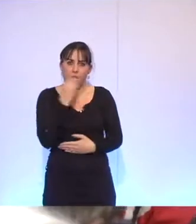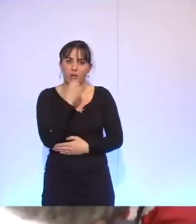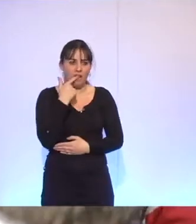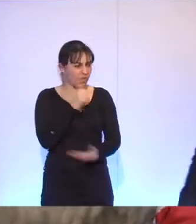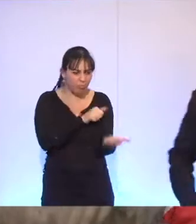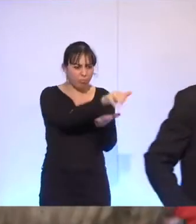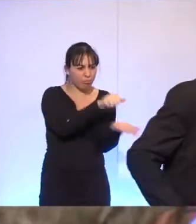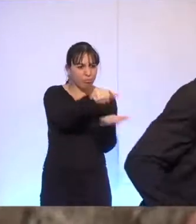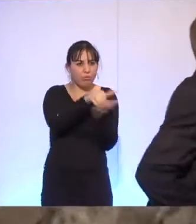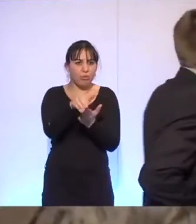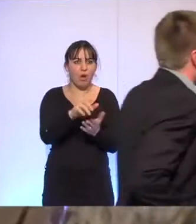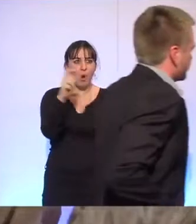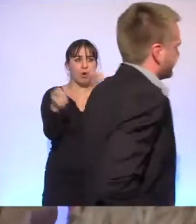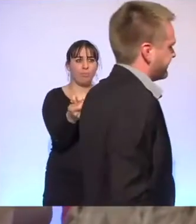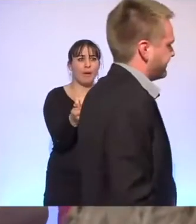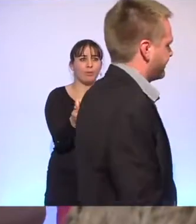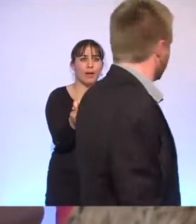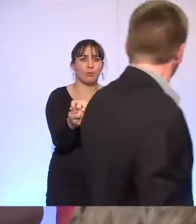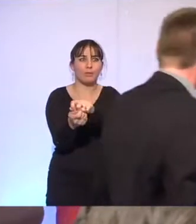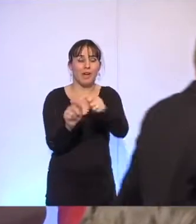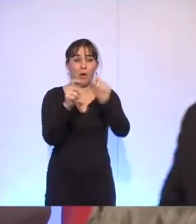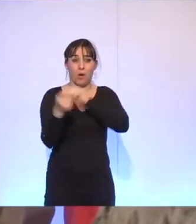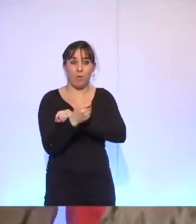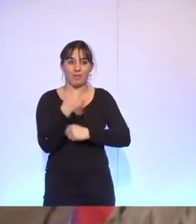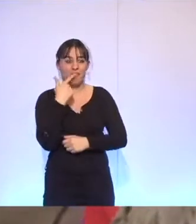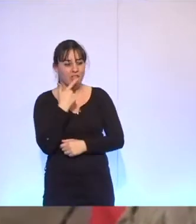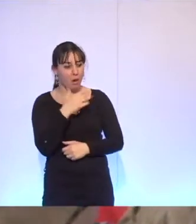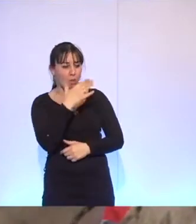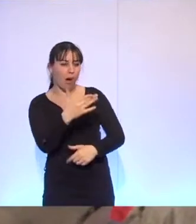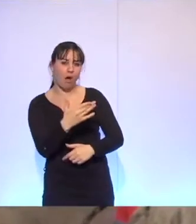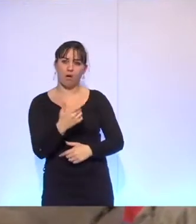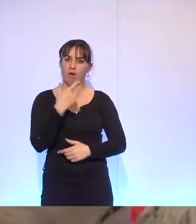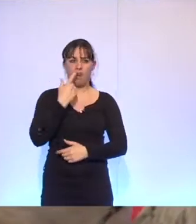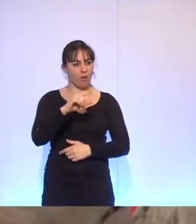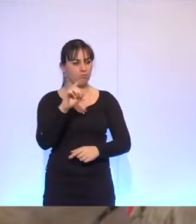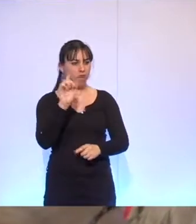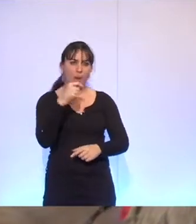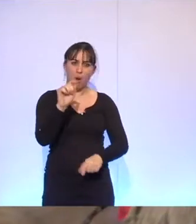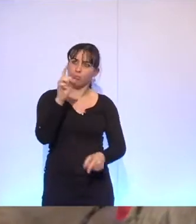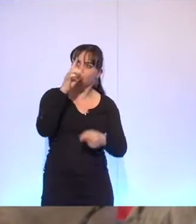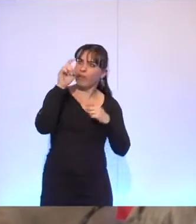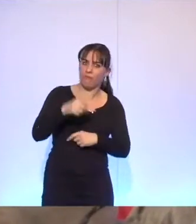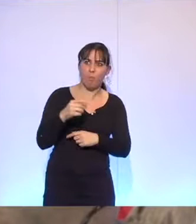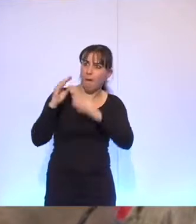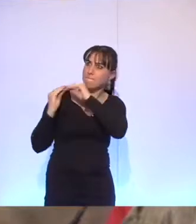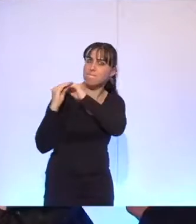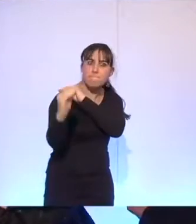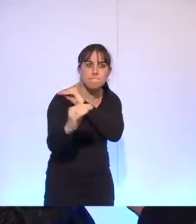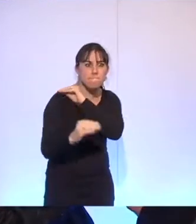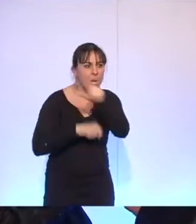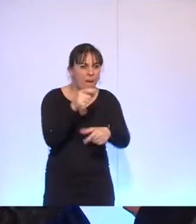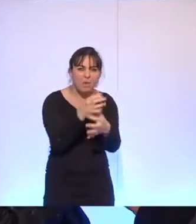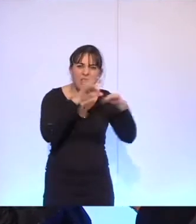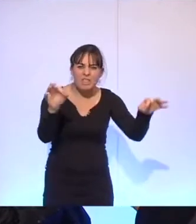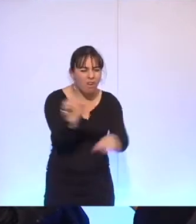sans aucune proposition de relogement décente. L'État est censé assurer une continuité de l'hébergement, mais ne le fait pas. Des dizaines de personnes, voire des